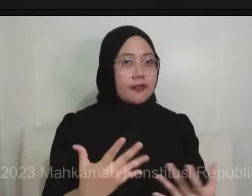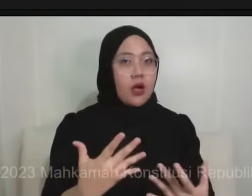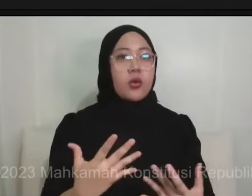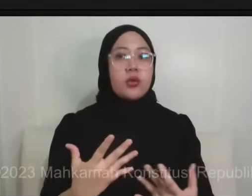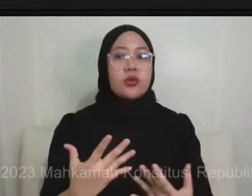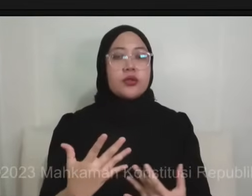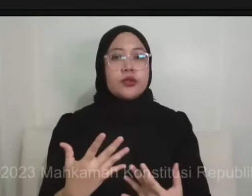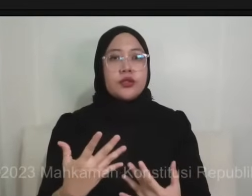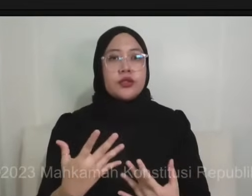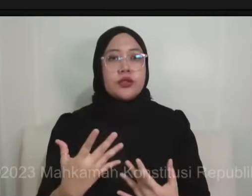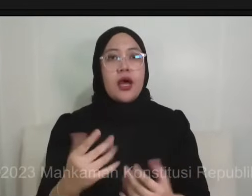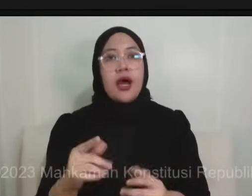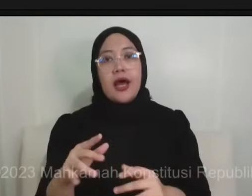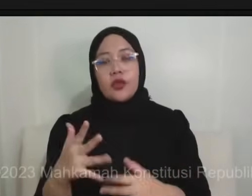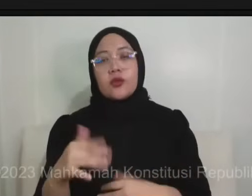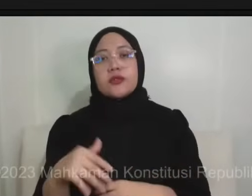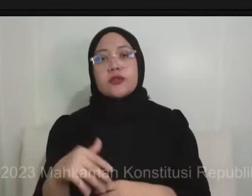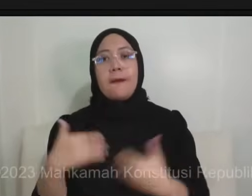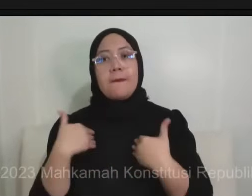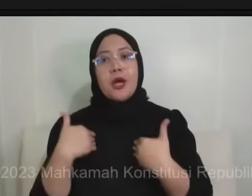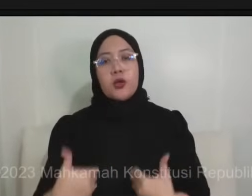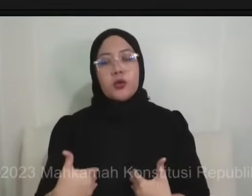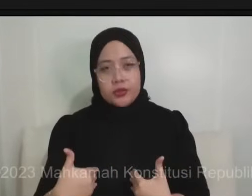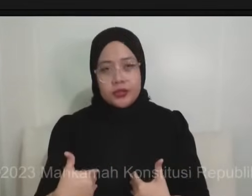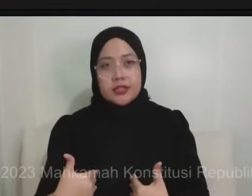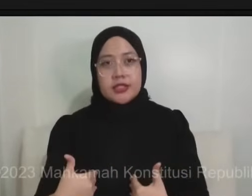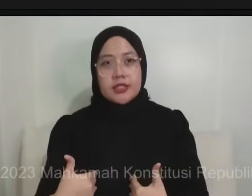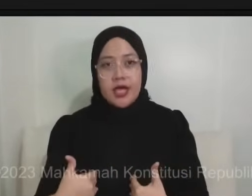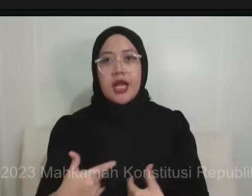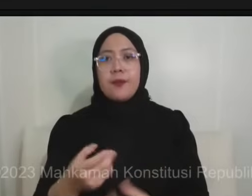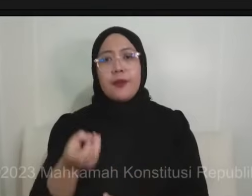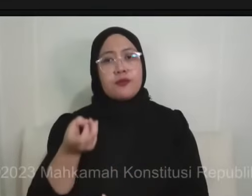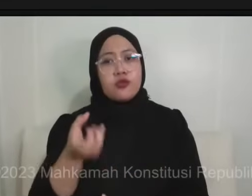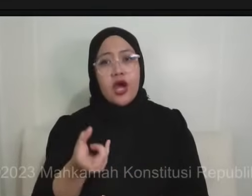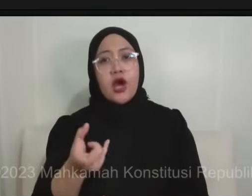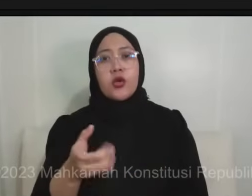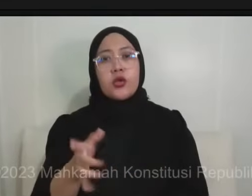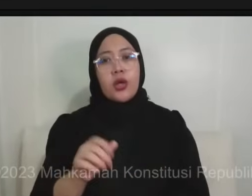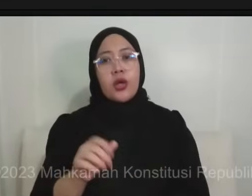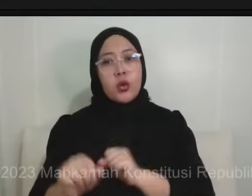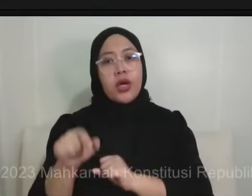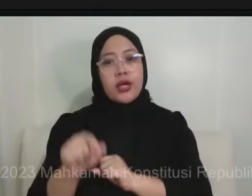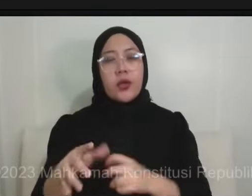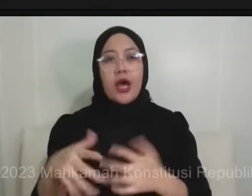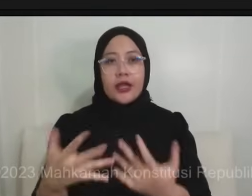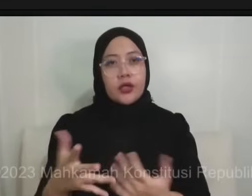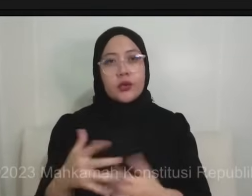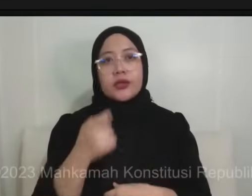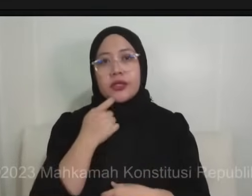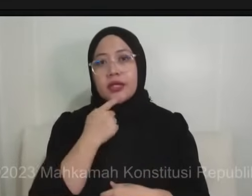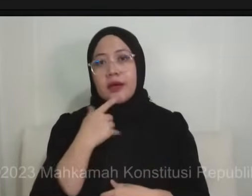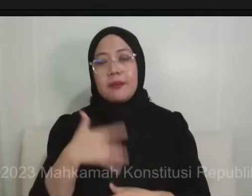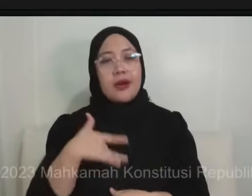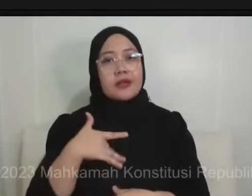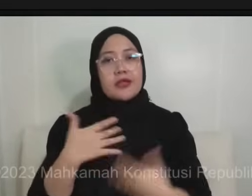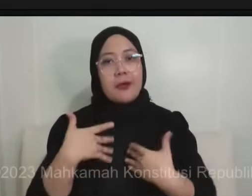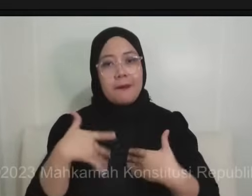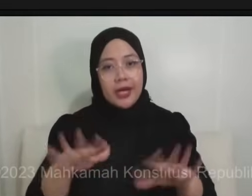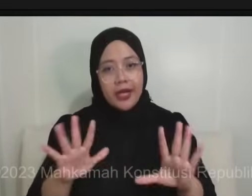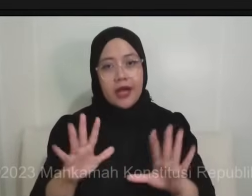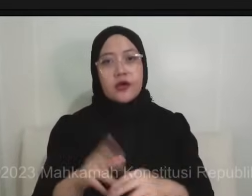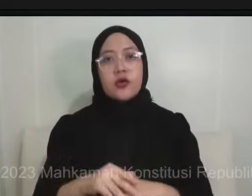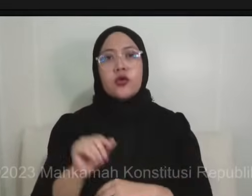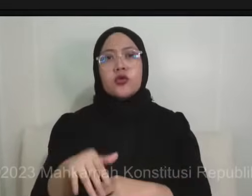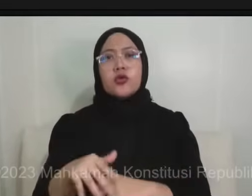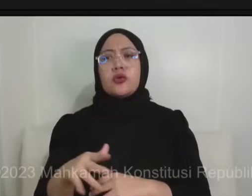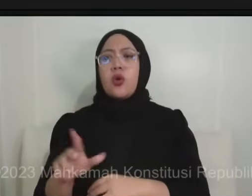dan yang secara manusia relatif lebih mudah untukilakukan mupun berupa kemerdekaan untuk tidak melakukan sesuatu